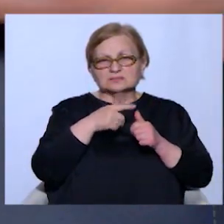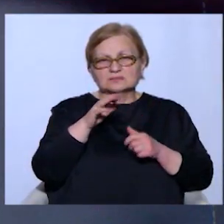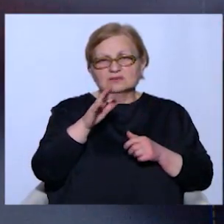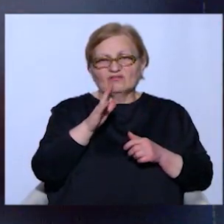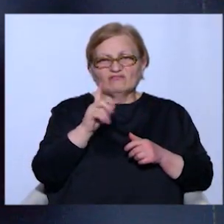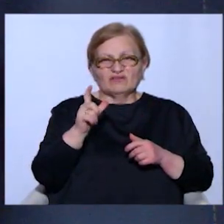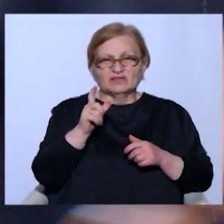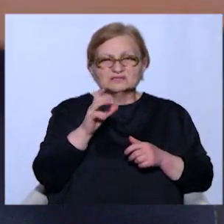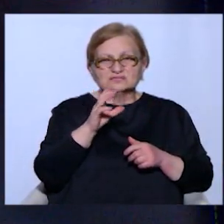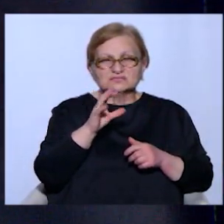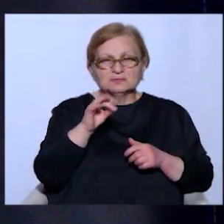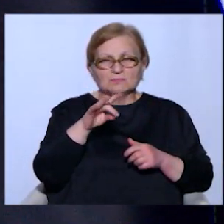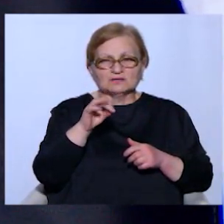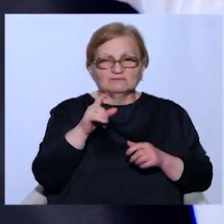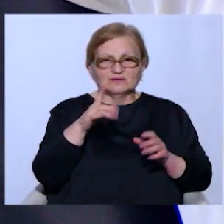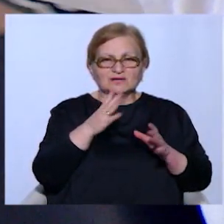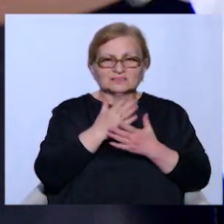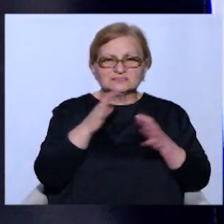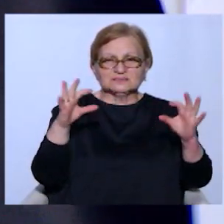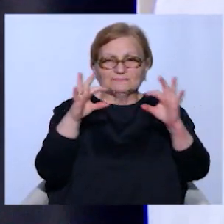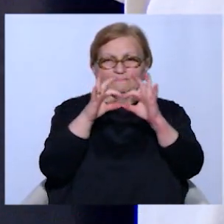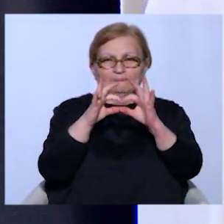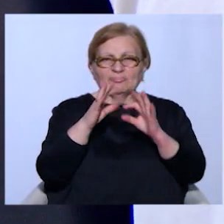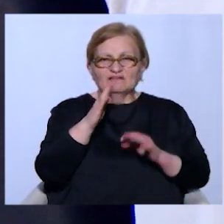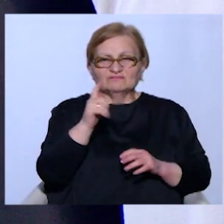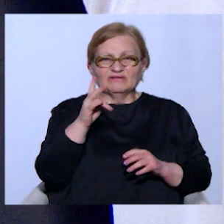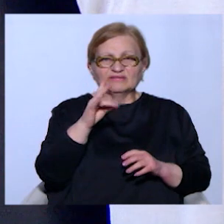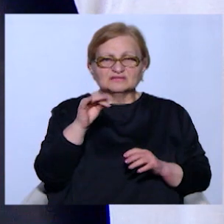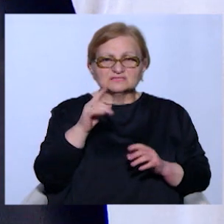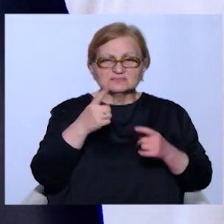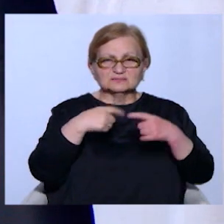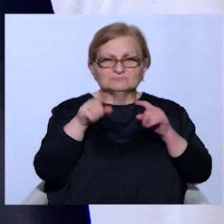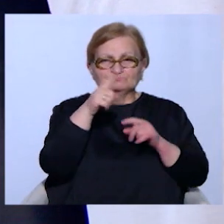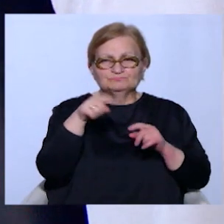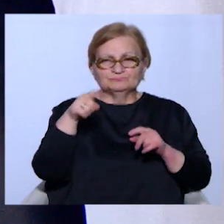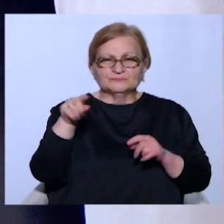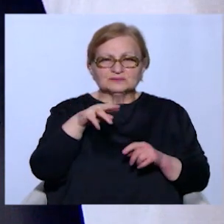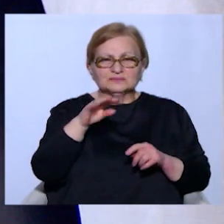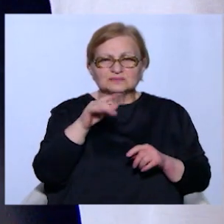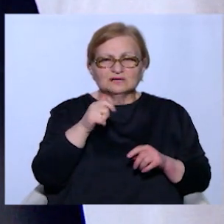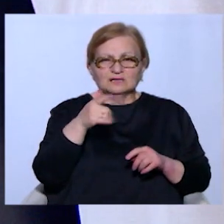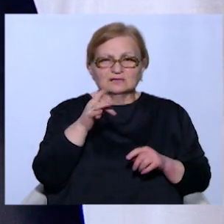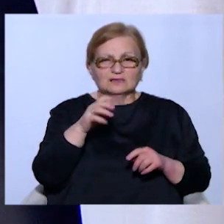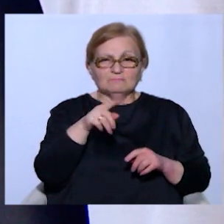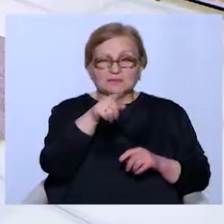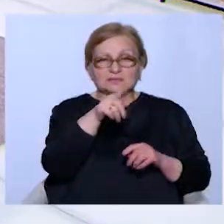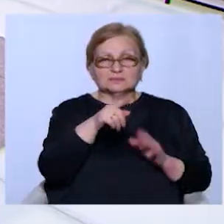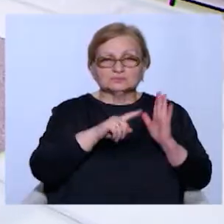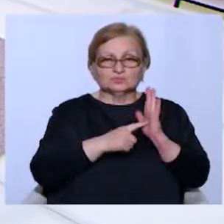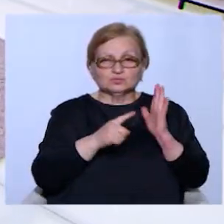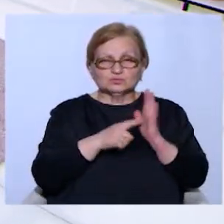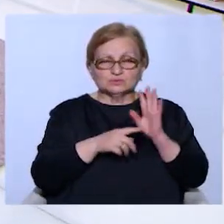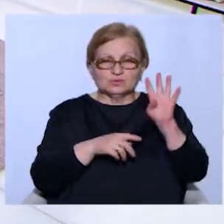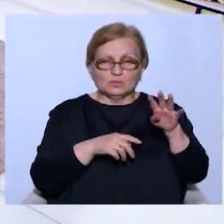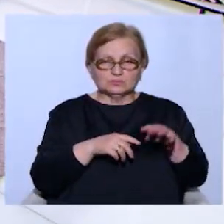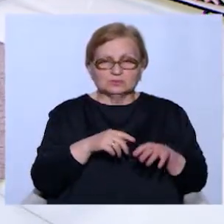წოდებული ვენის დიაგრამის მიხედვით, აი აქ არის ჩვენ გვაქვს ტუზები, ხო, ესე იგი აი აქ ტუზები გვაქვს 4